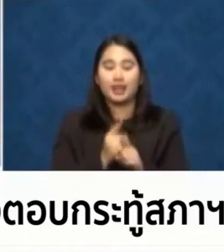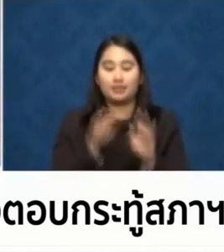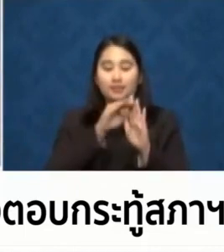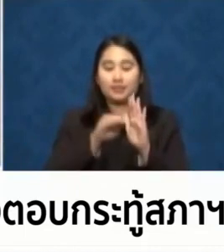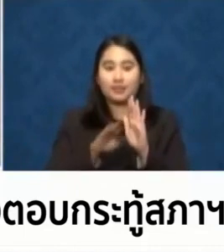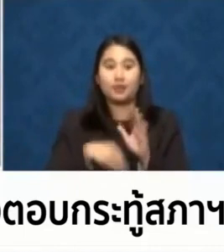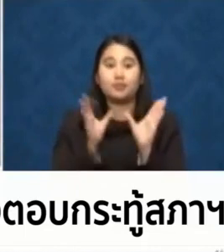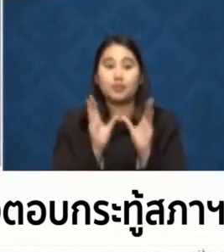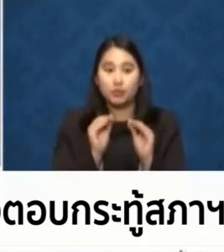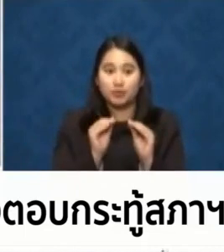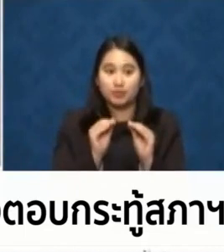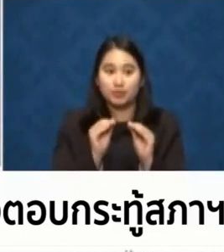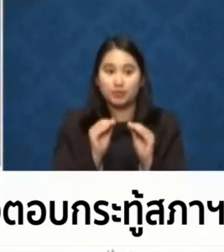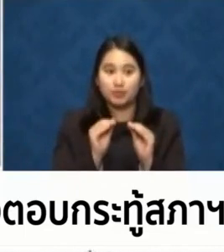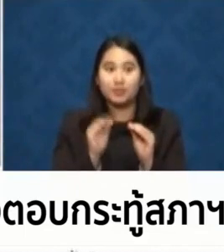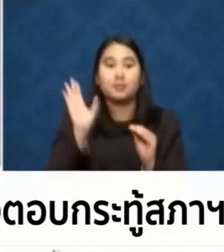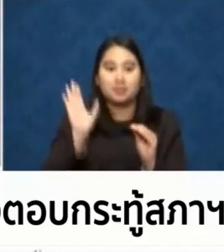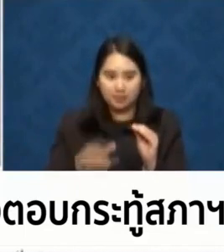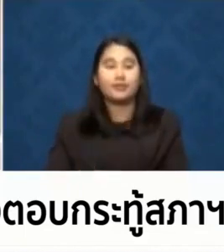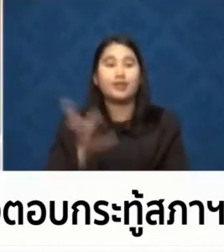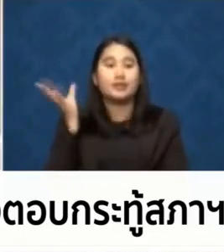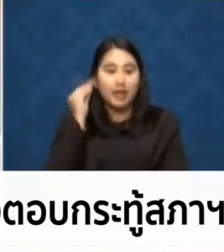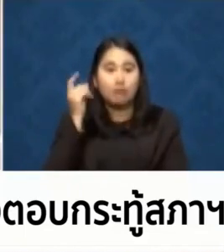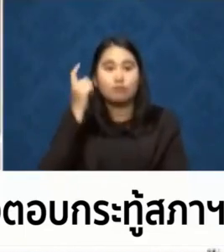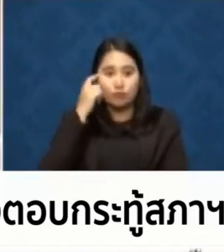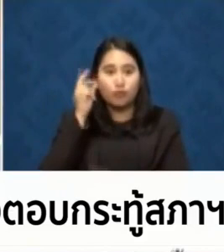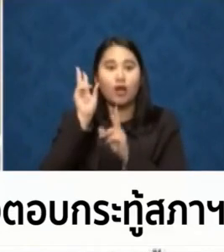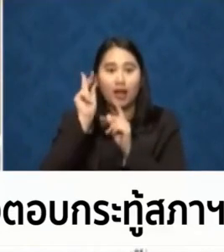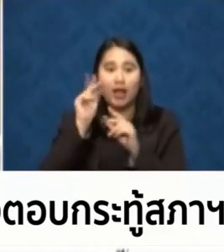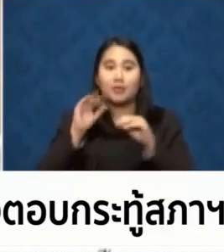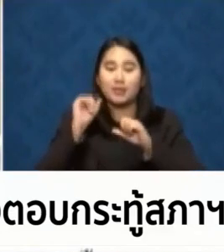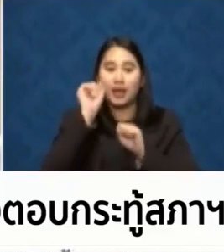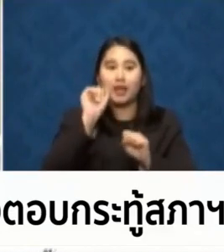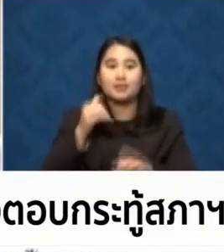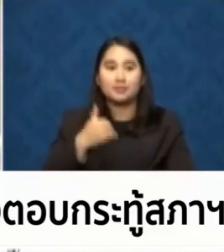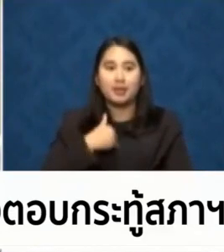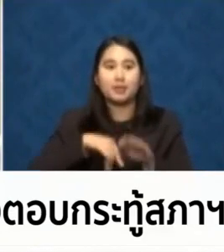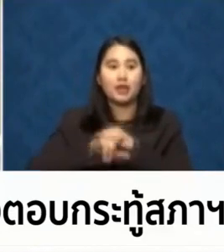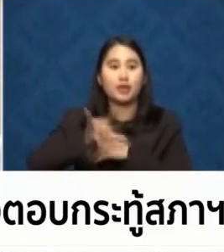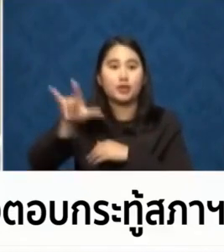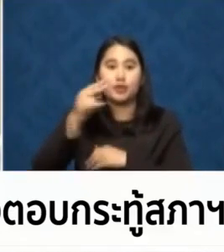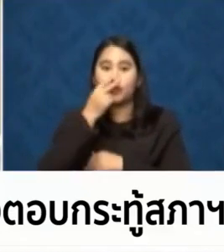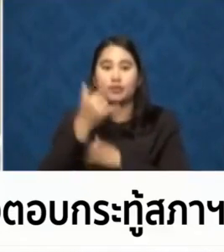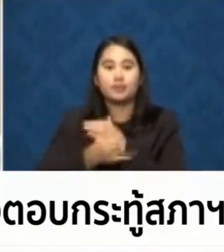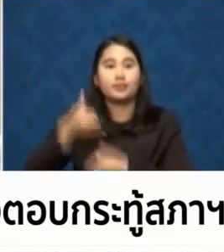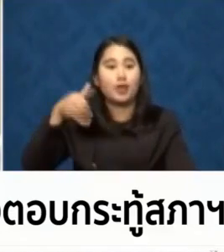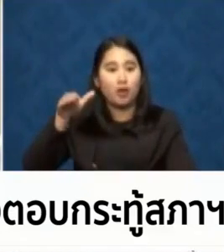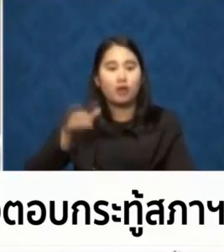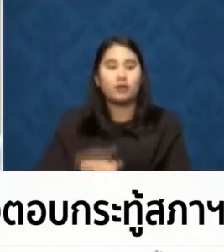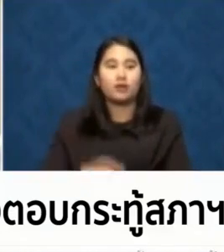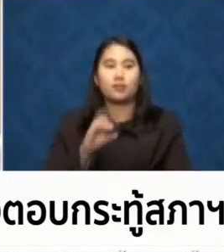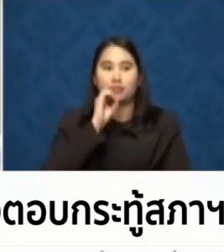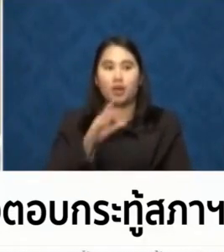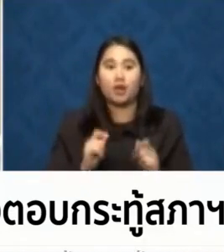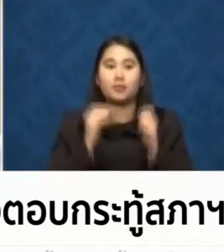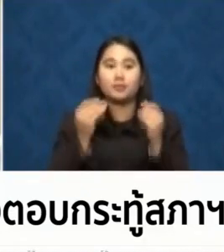ขณะเดียวกันคุณขัตติยาสวัสดิผลฮะส.ส.บัญชีรายชื่อของเพื่อไทยก็เลยลุกขึ้นประท้วงบอกว่ามีการพ